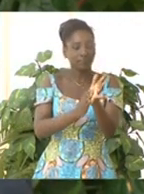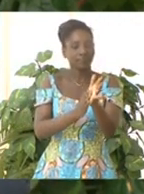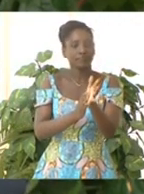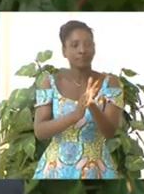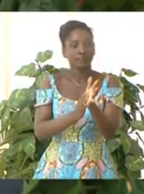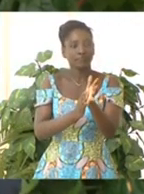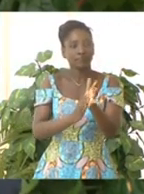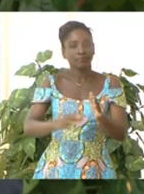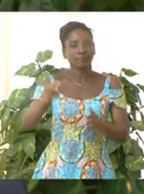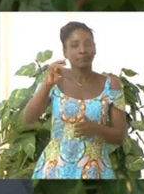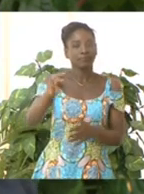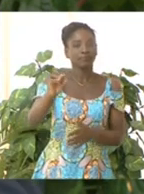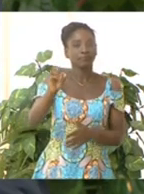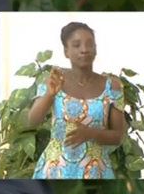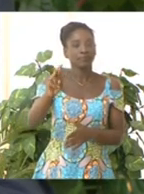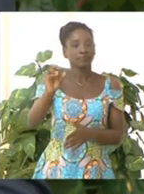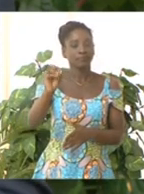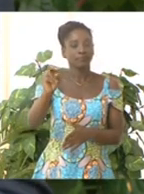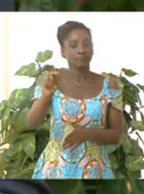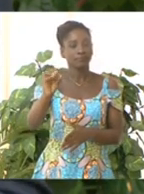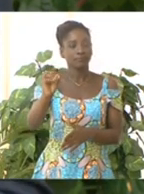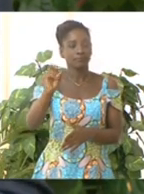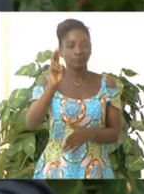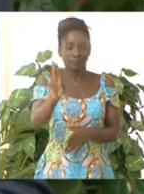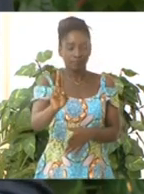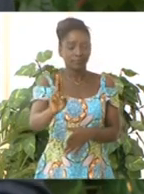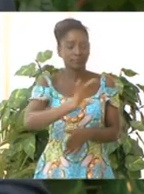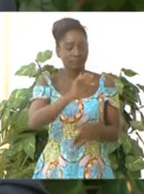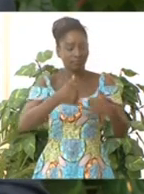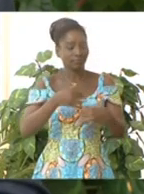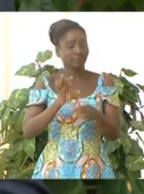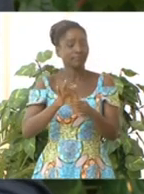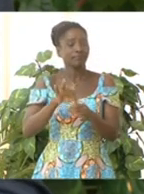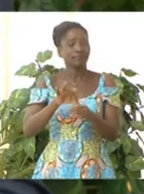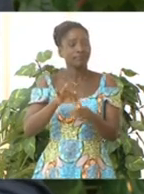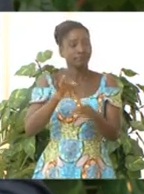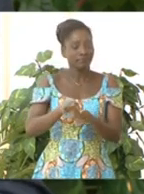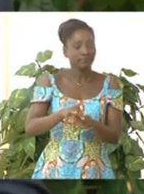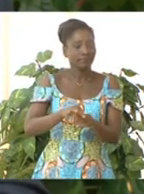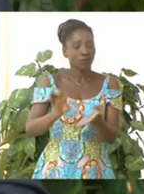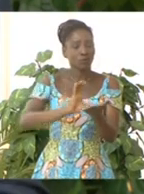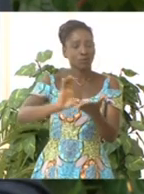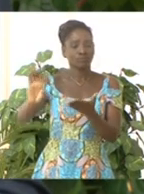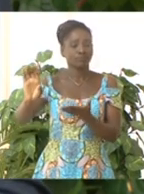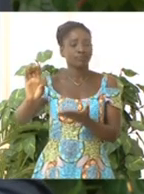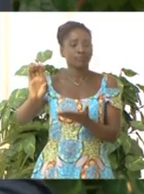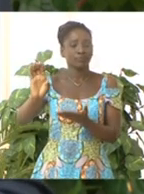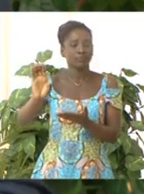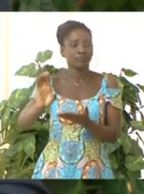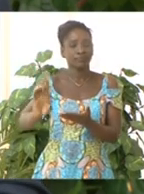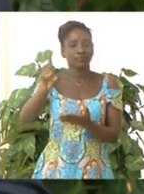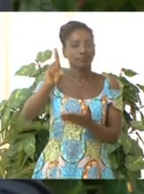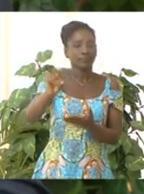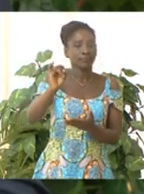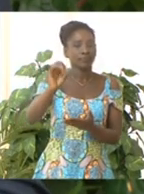sous-préfecture dans le Moronou, dans la région du Moronou, j'ai effectué mon vote au collège moderne de